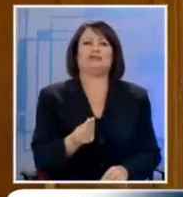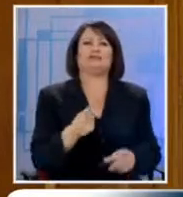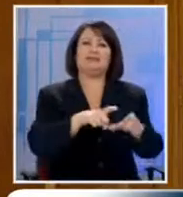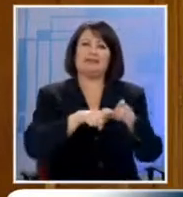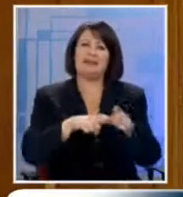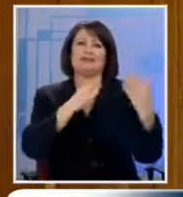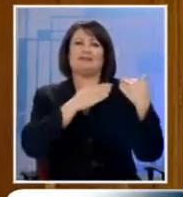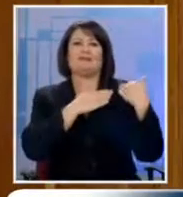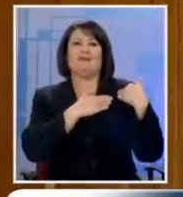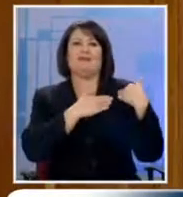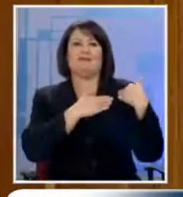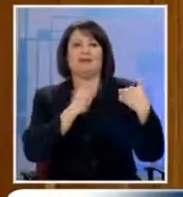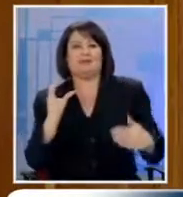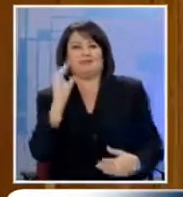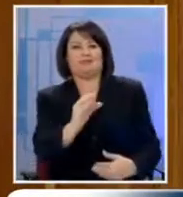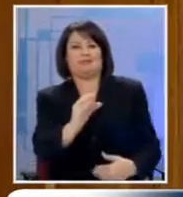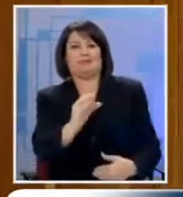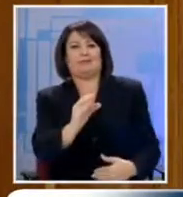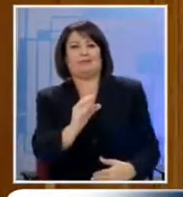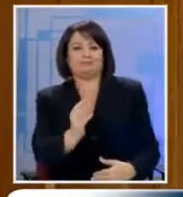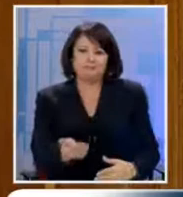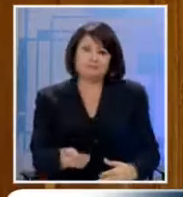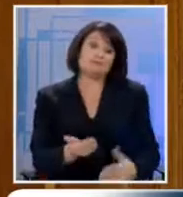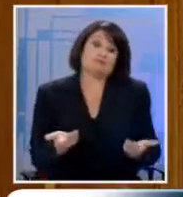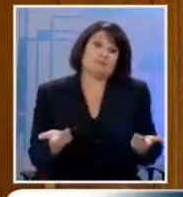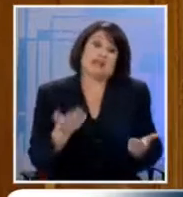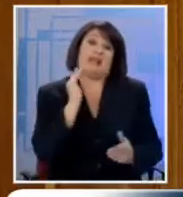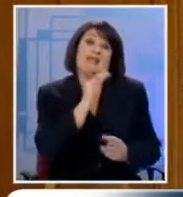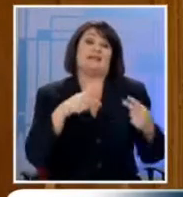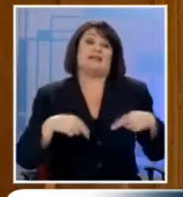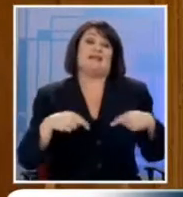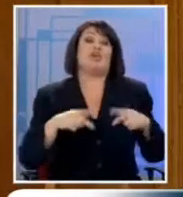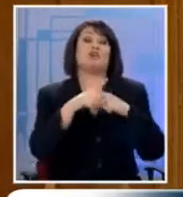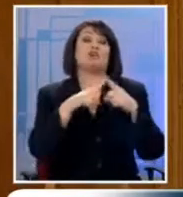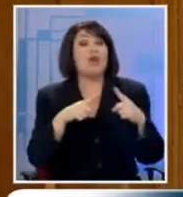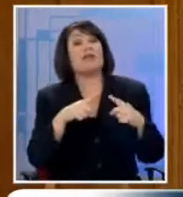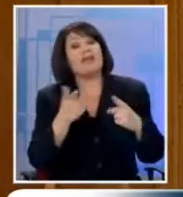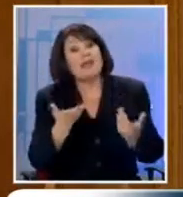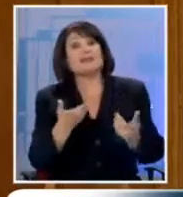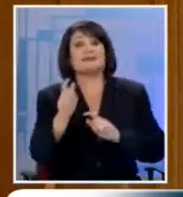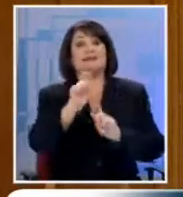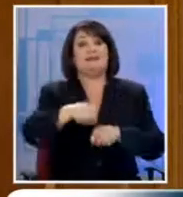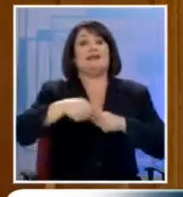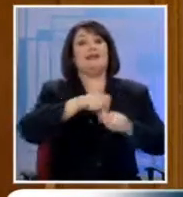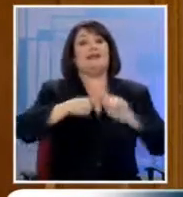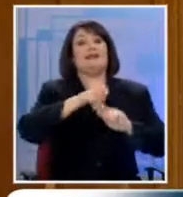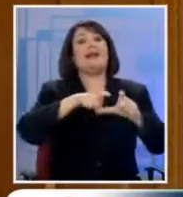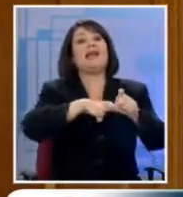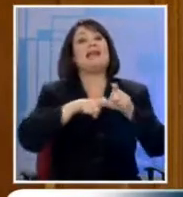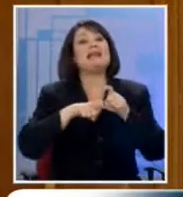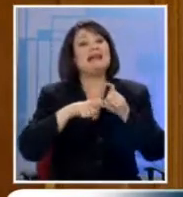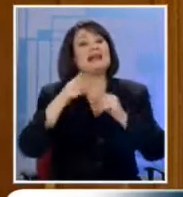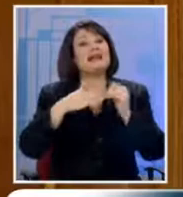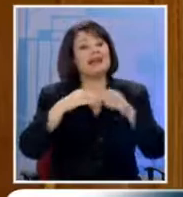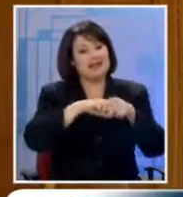παραχωρησιούχους από το τρέχον ΕΣΠΑ. Έτσι είναι, κύριε Υπουργέ, κύριε Χρυσοχοΐδη, όταν πρόκειται για κατασκευαστική